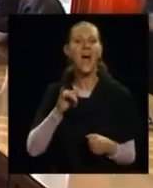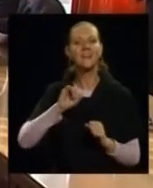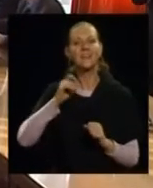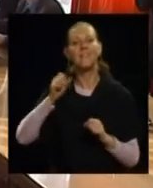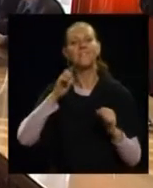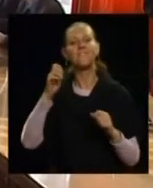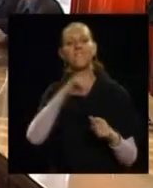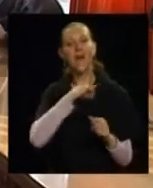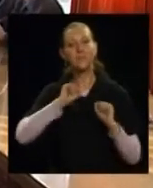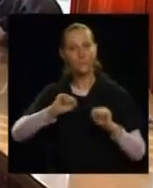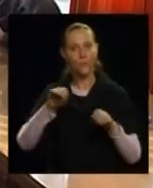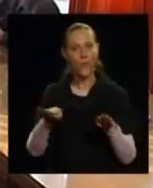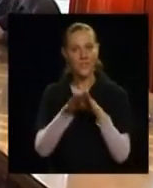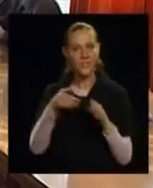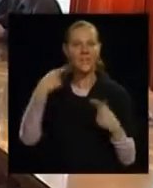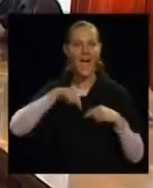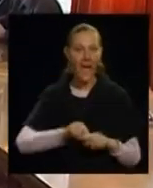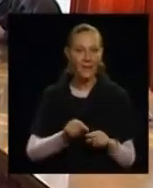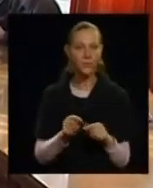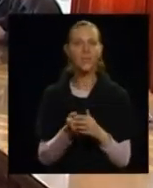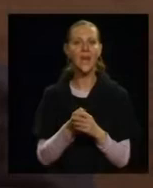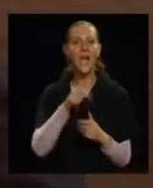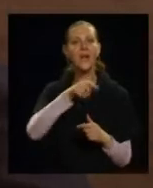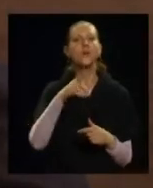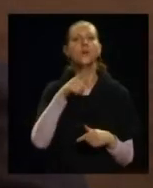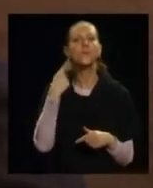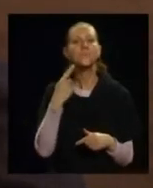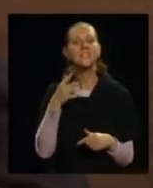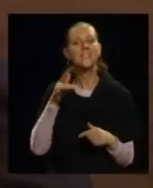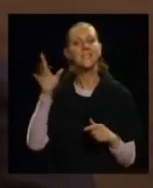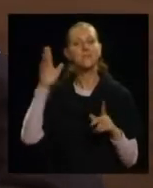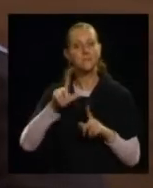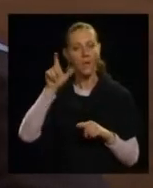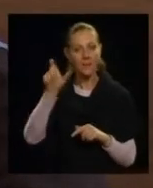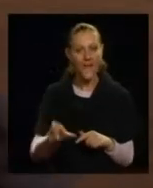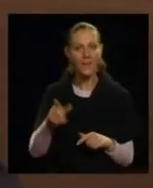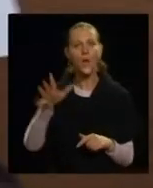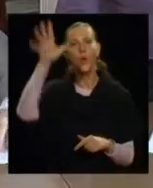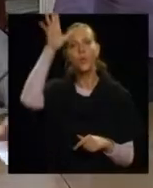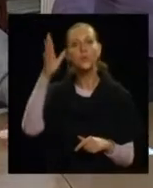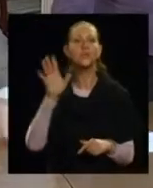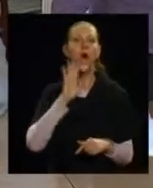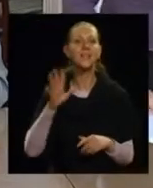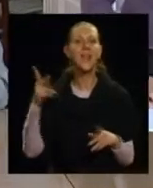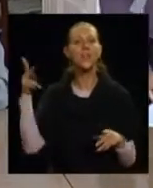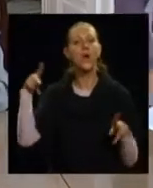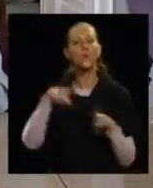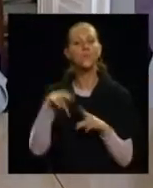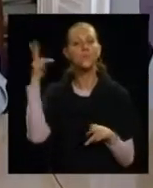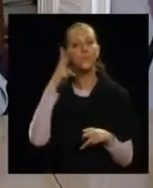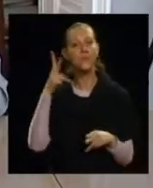elnöke, Urbán Kornél a Városvédő Egyesület tagja, az UMSZKI tanára, dr. Kőrös András a Közművelődési Kör